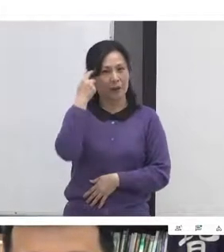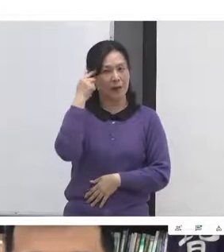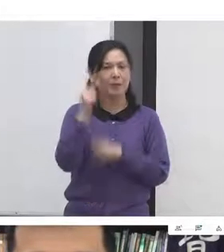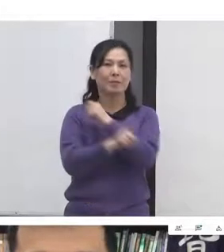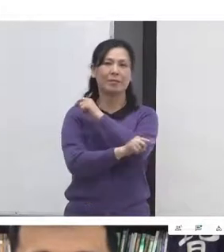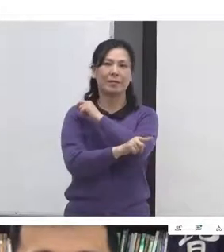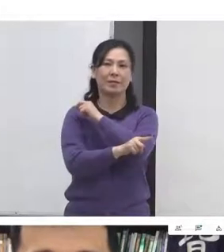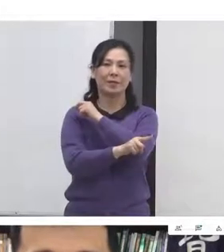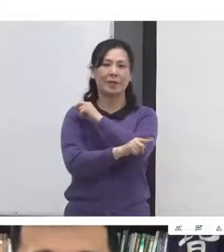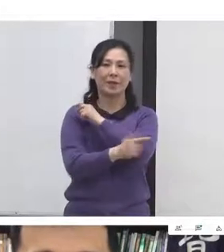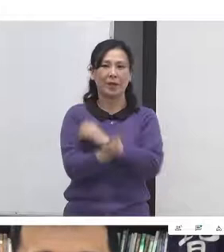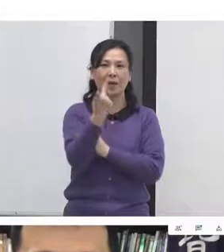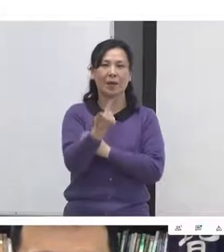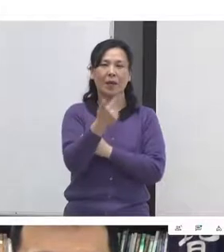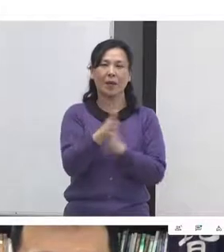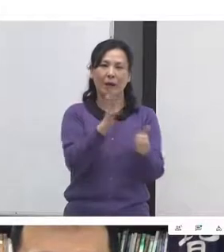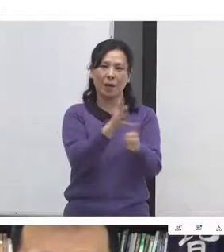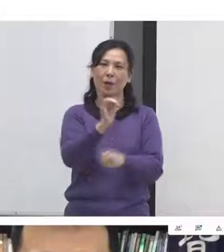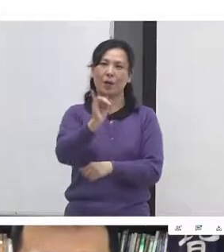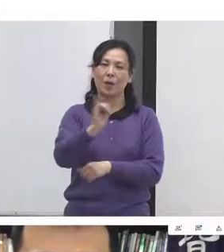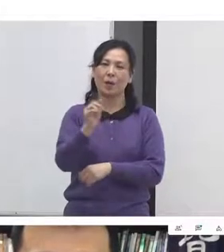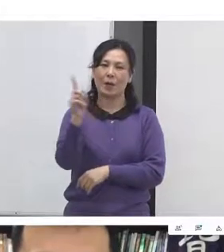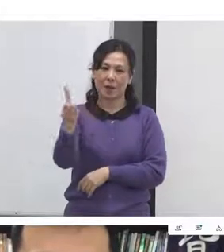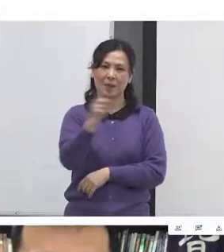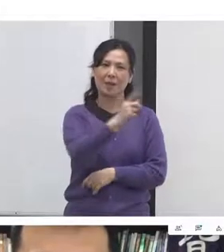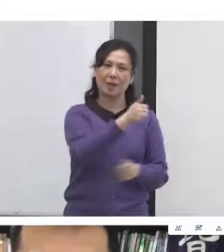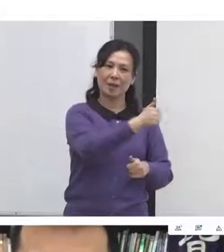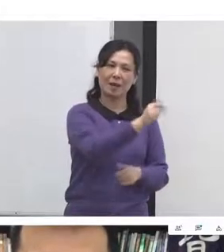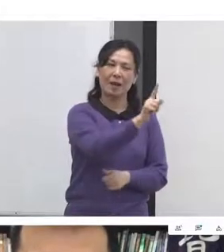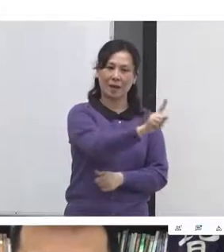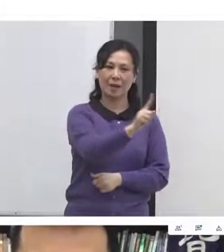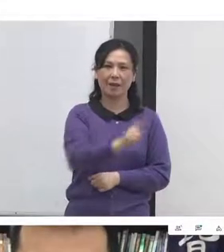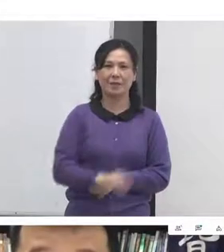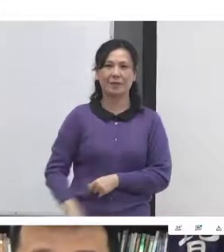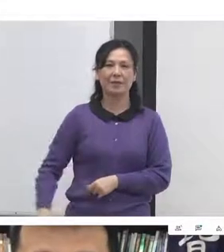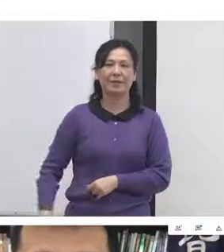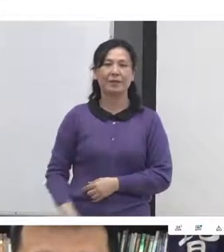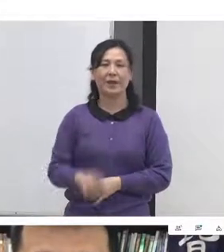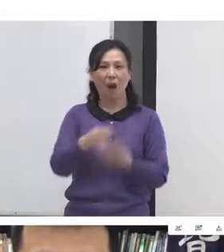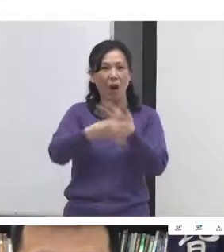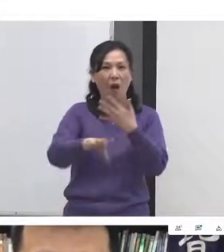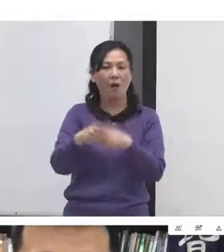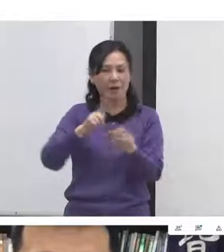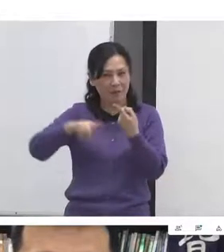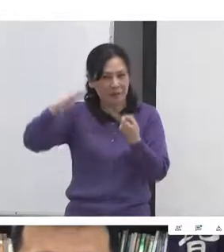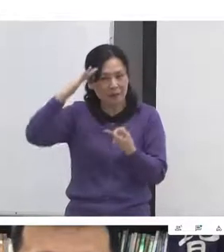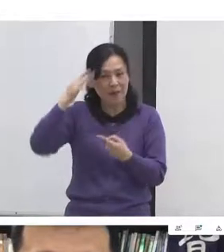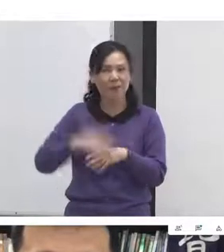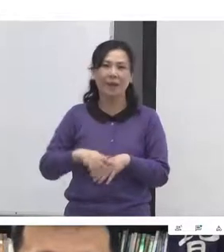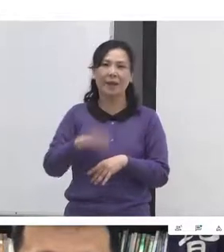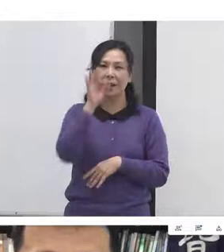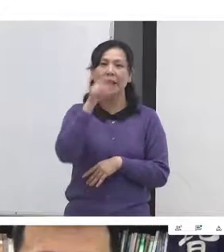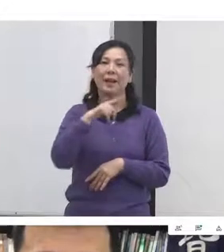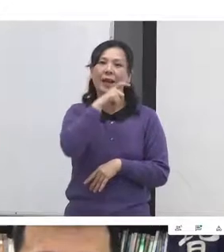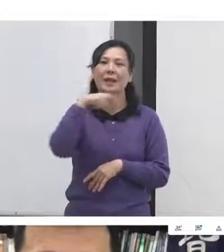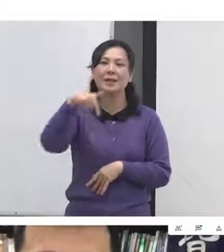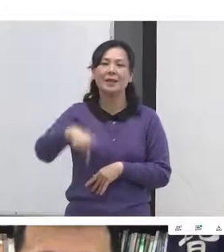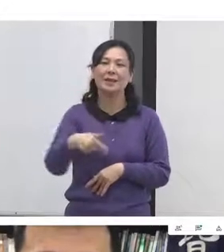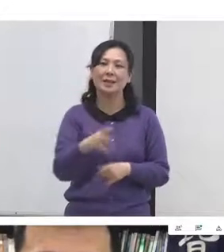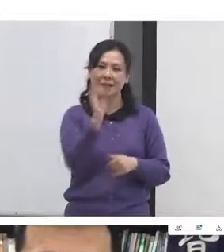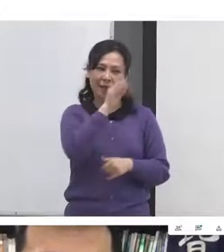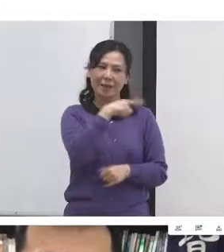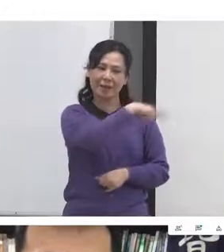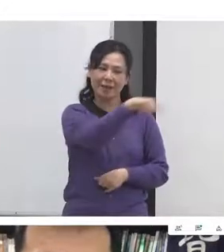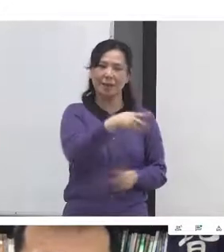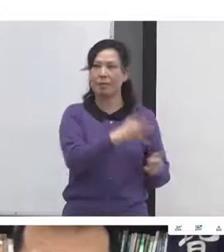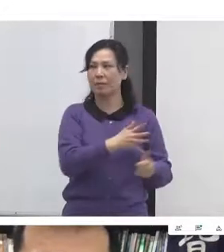我都只快速再问 Ariel 一个问题跟东坡一个问题，那如果有漏掉了就很抱歉，就大家看有没有机会私下在 Slack 上面找到他们做